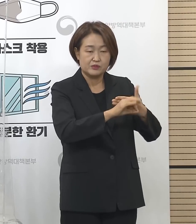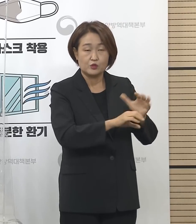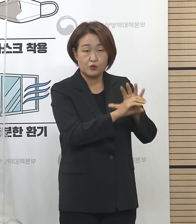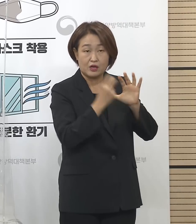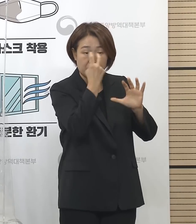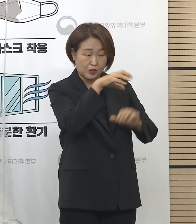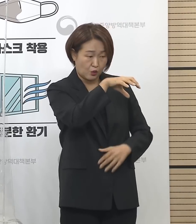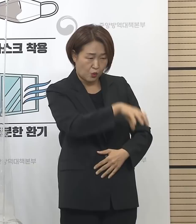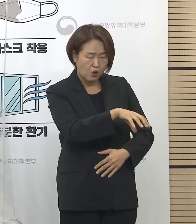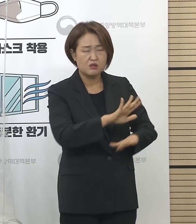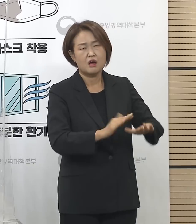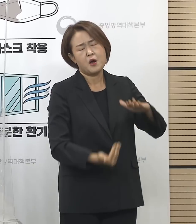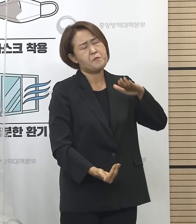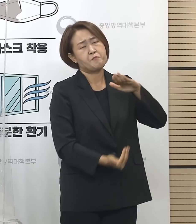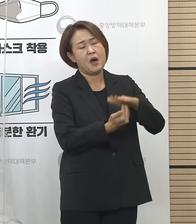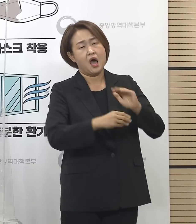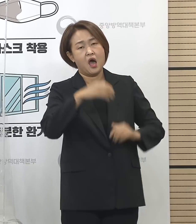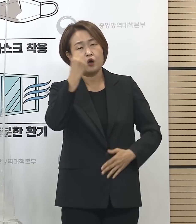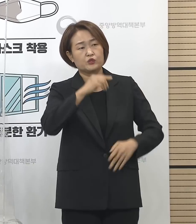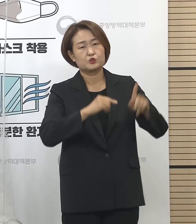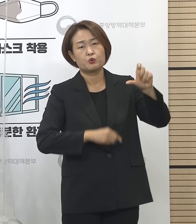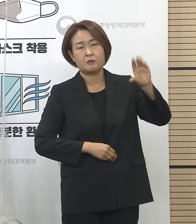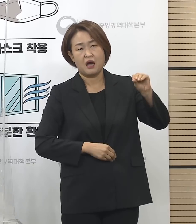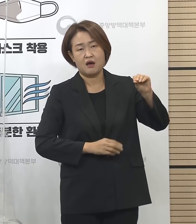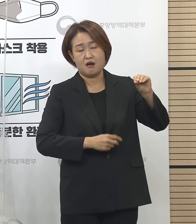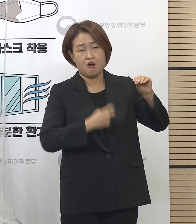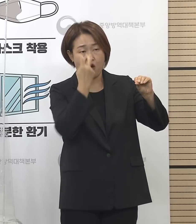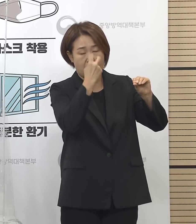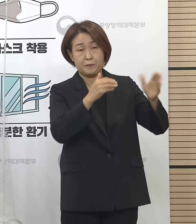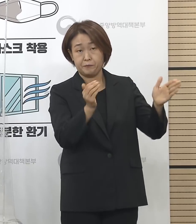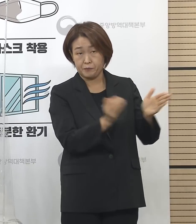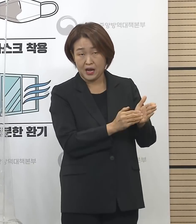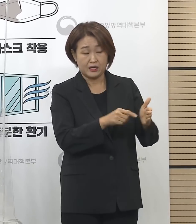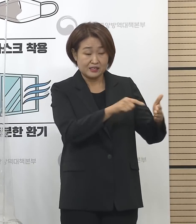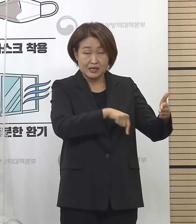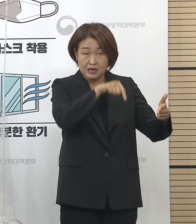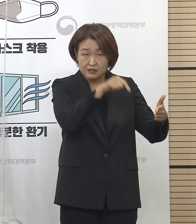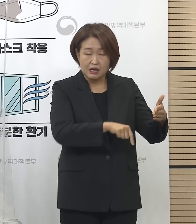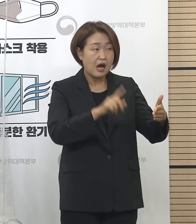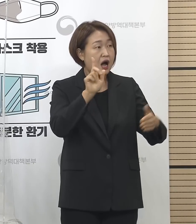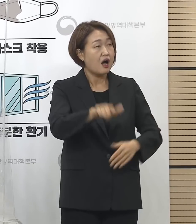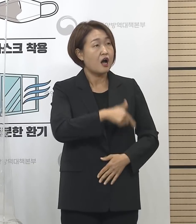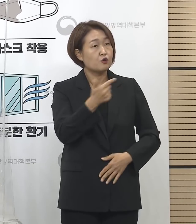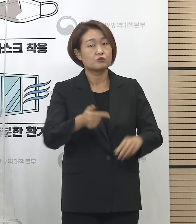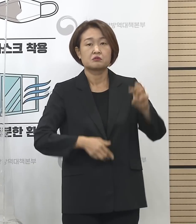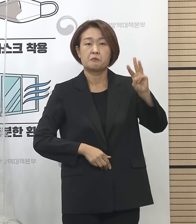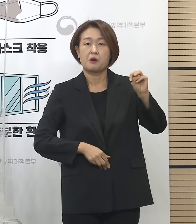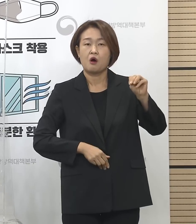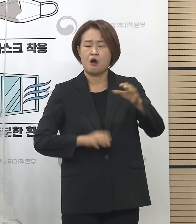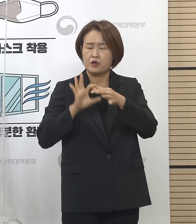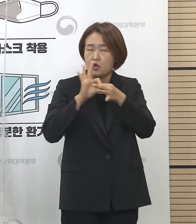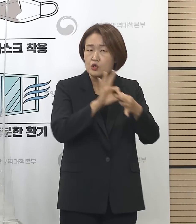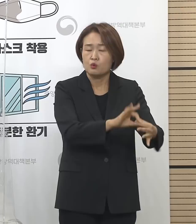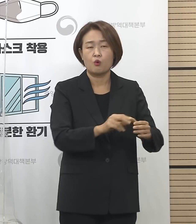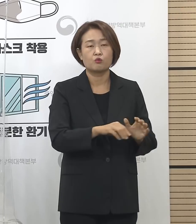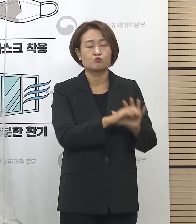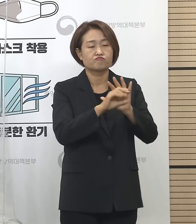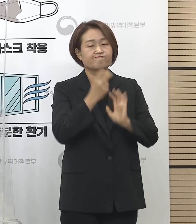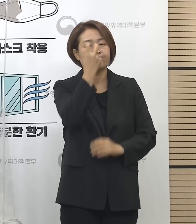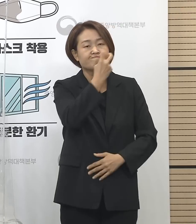경우에는 역대 최대로 15만 건의 검사가 이루어졌고 수도권에서도 하루 3만 건의 검사가 진행이